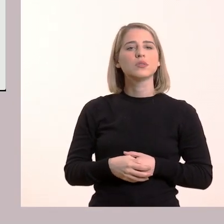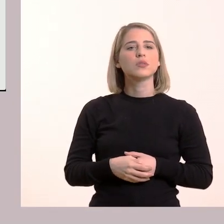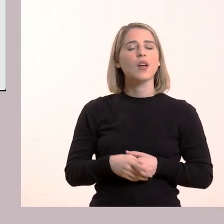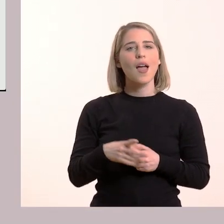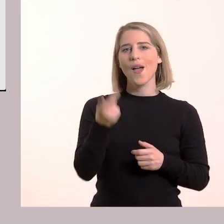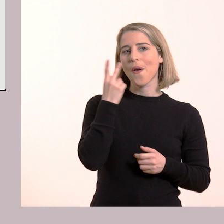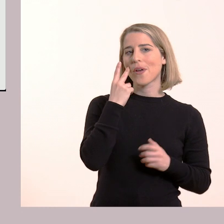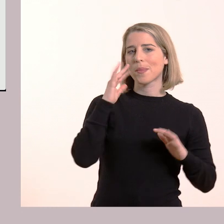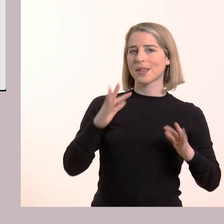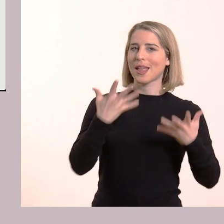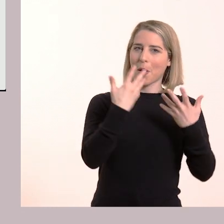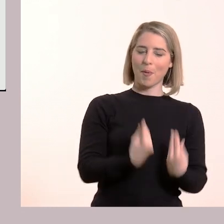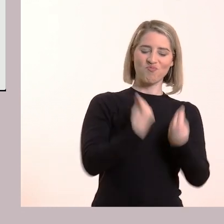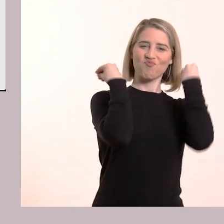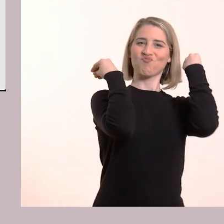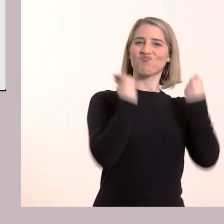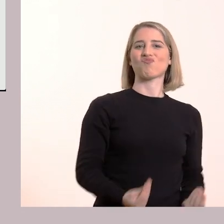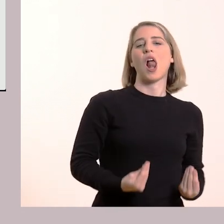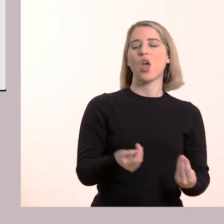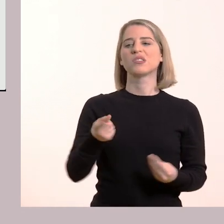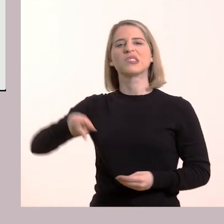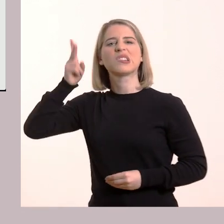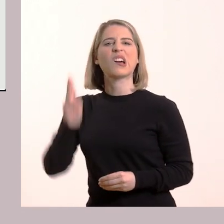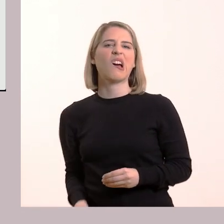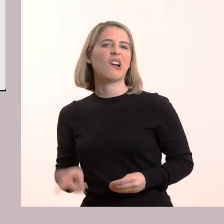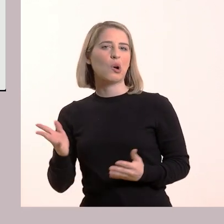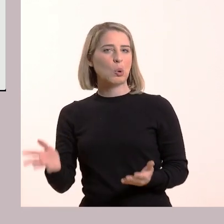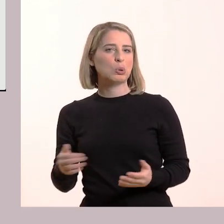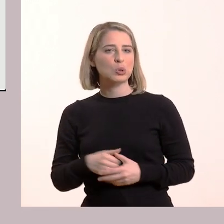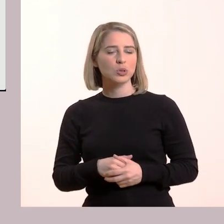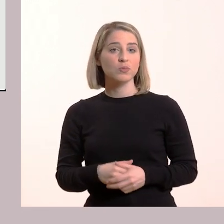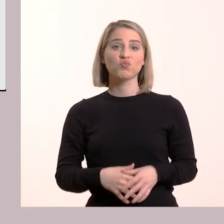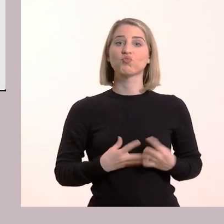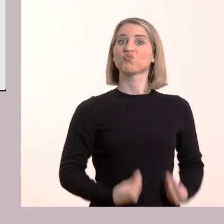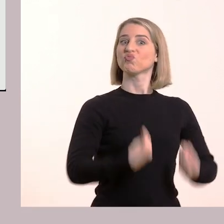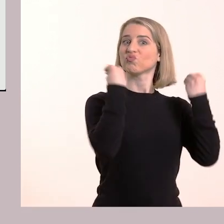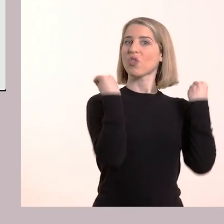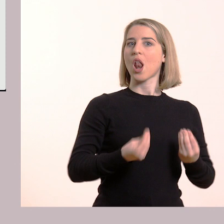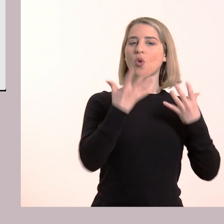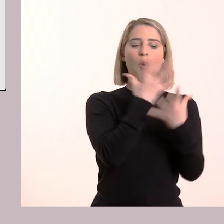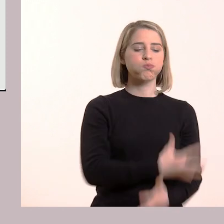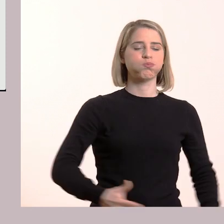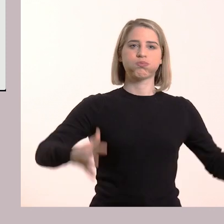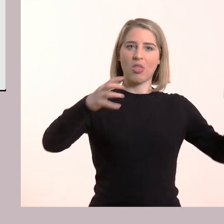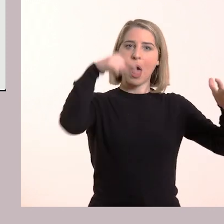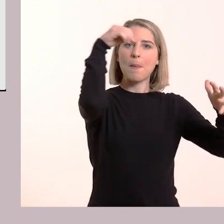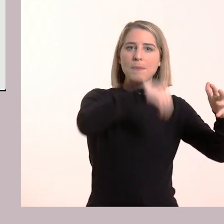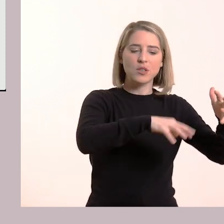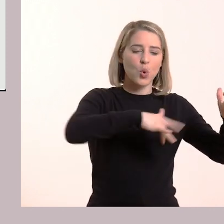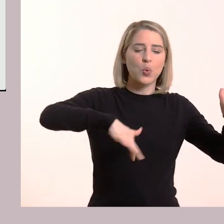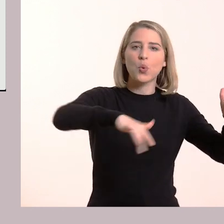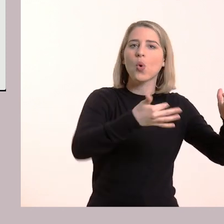Βλέπετε λοιπόν, έχουμε τον καλό Σεΐχη και τον κακό Σεΐχη. Ο καλός Σεΐχης έχει ένα πιθάρι που έχει 28